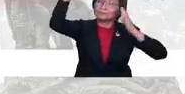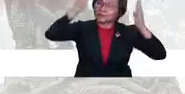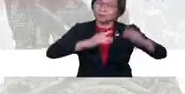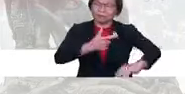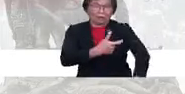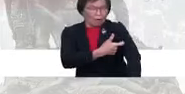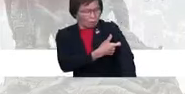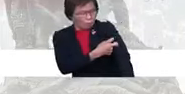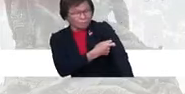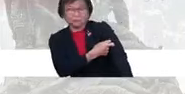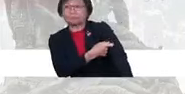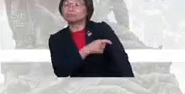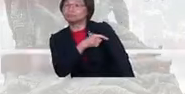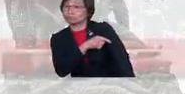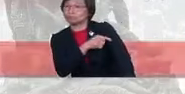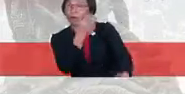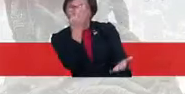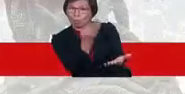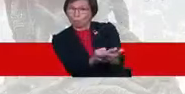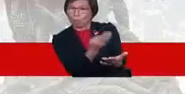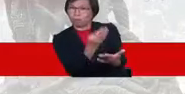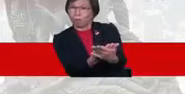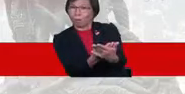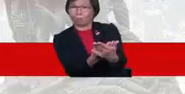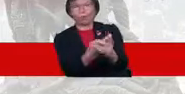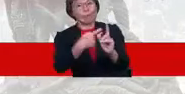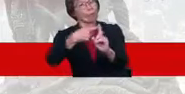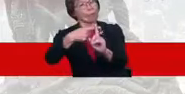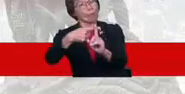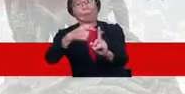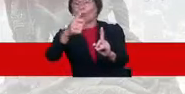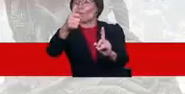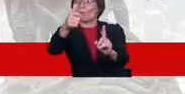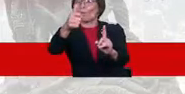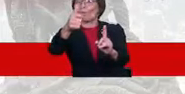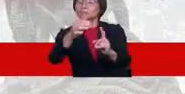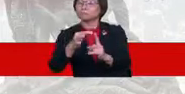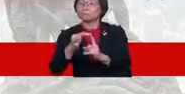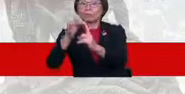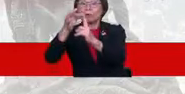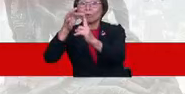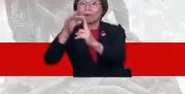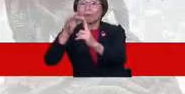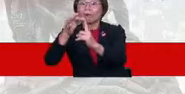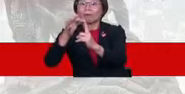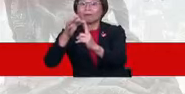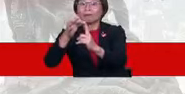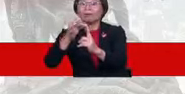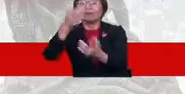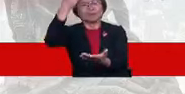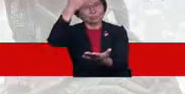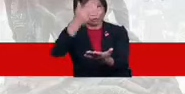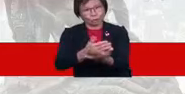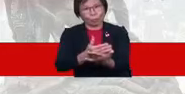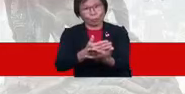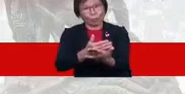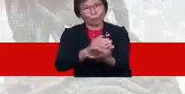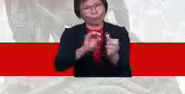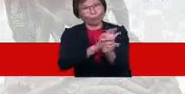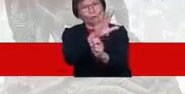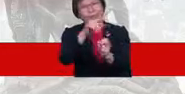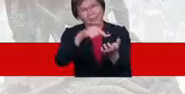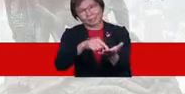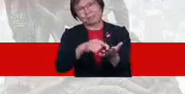what's ini telah terbukti memberi impak positif seutama dalam usaha memerangi wabah